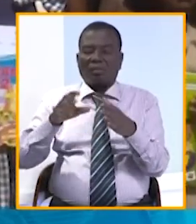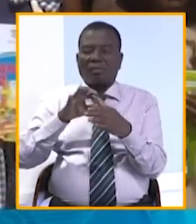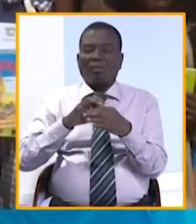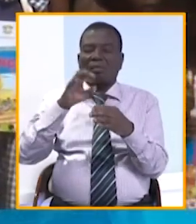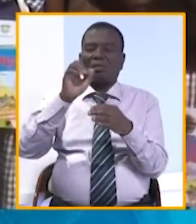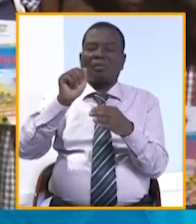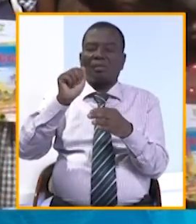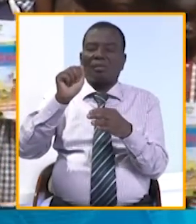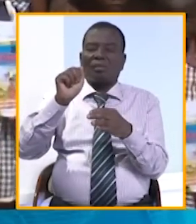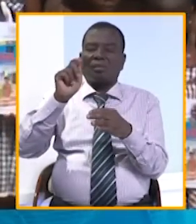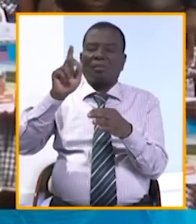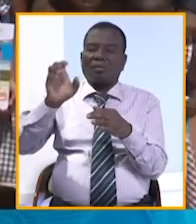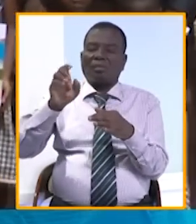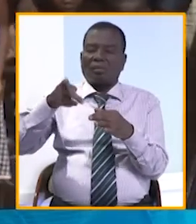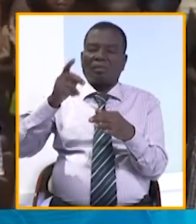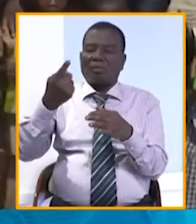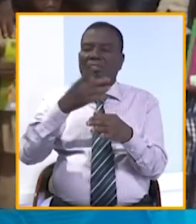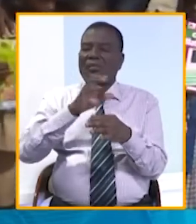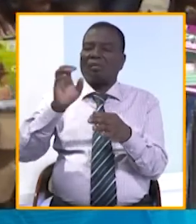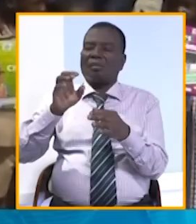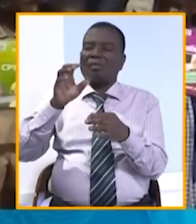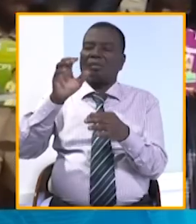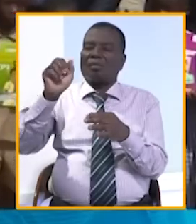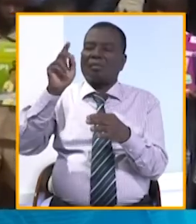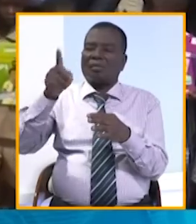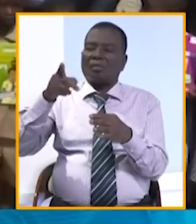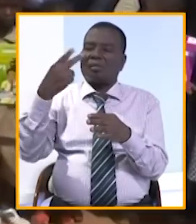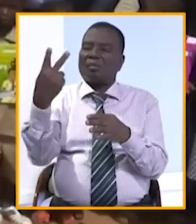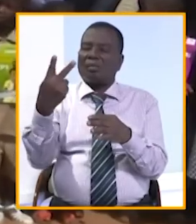et CE2 ont intégré le programme cette année scolaire